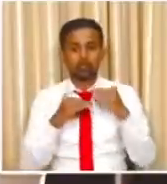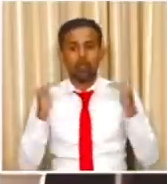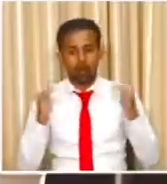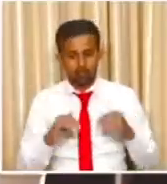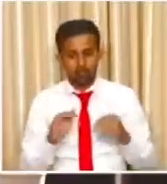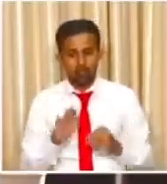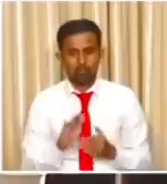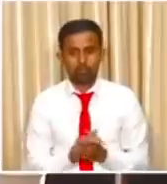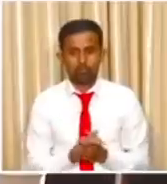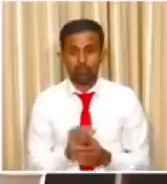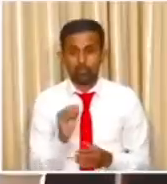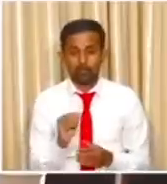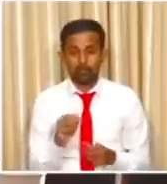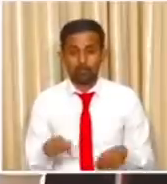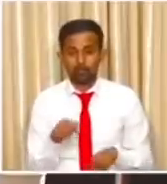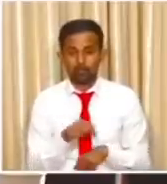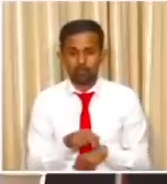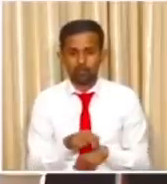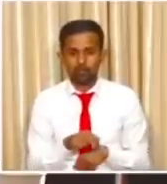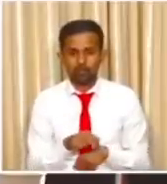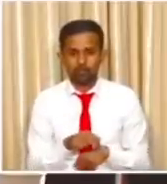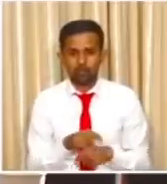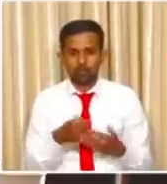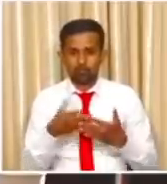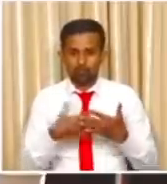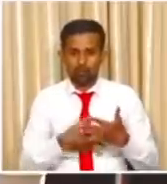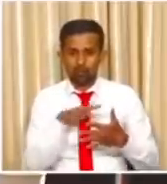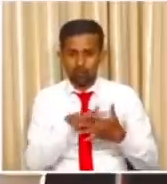ඕනකම තිබෙන්නේ. නමුත් දැනට අපිට ලැබෙන වාර්තා අනුව